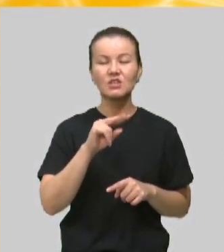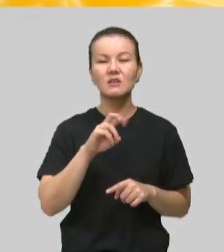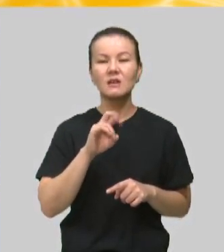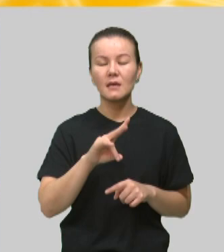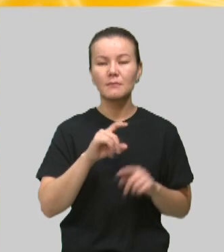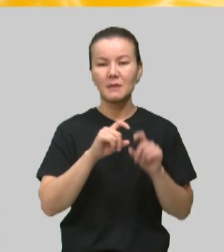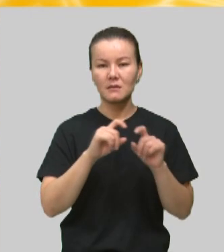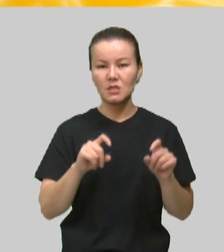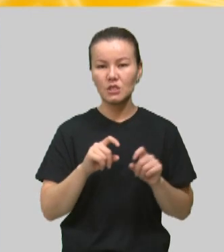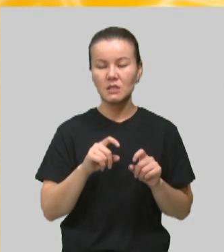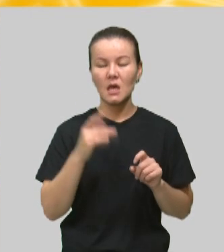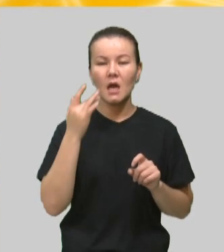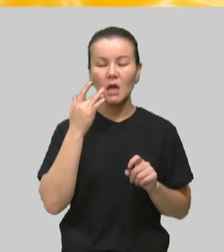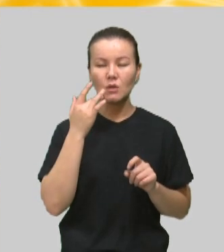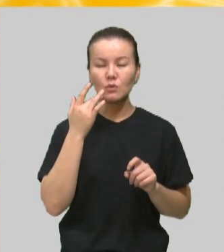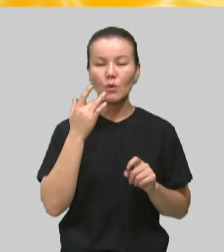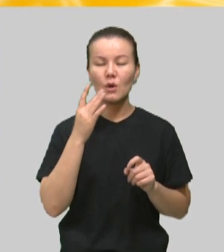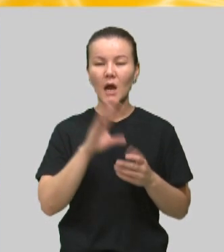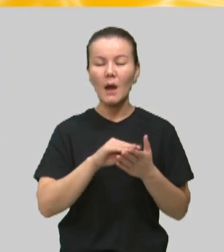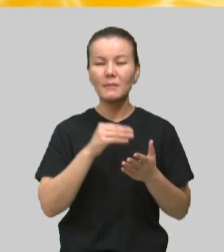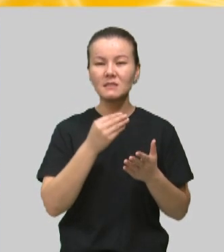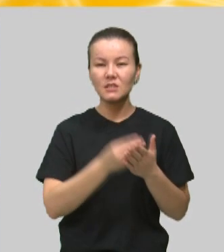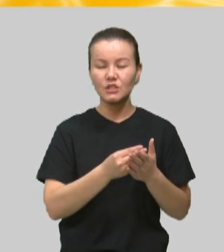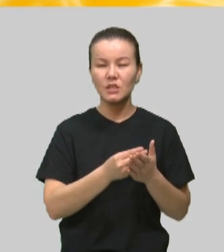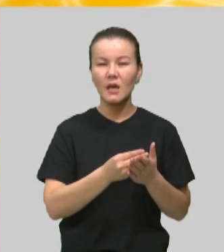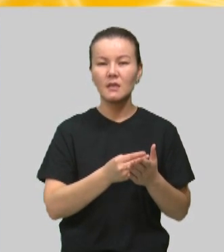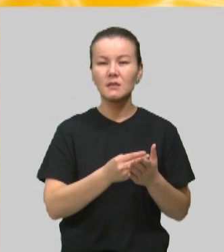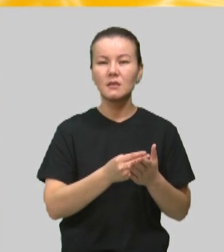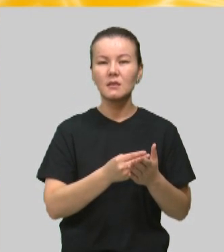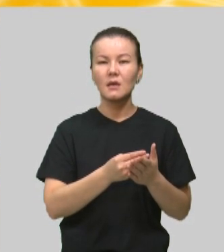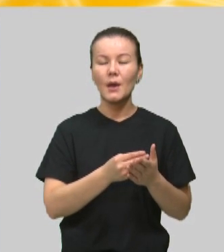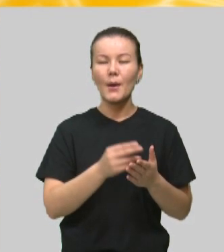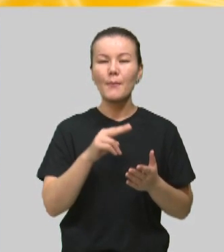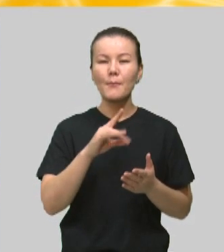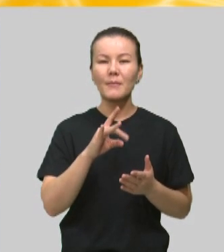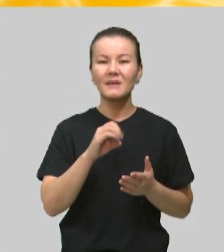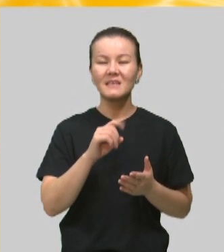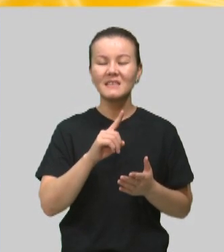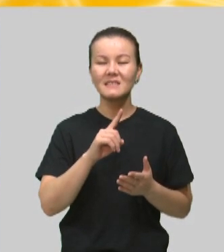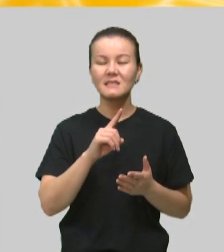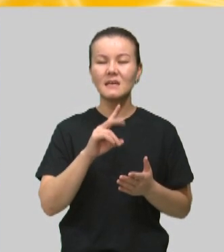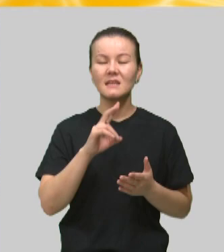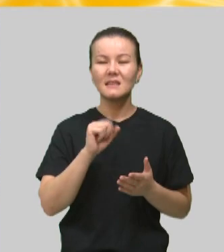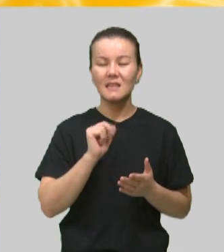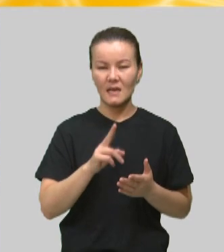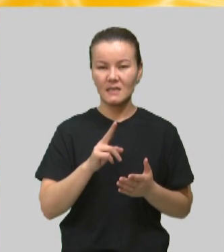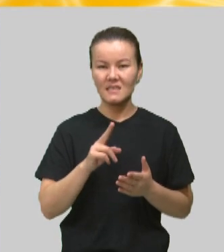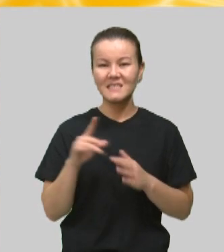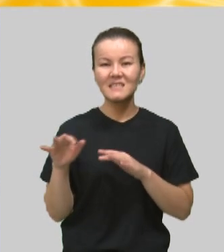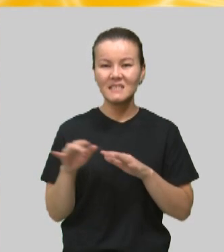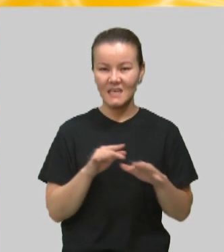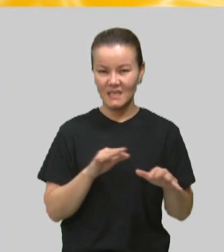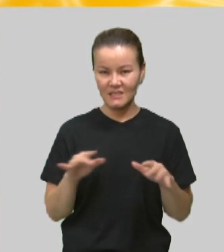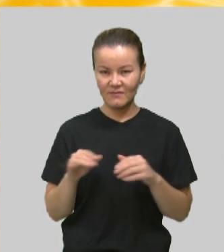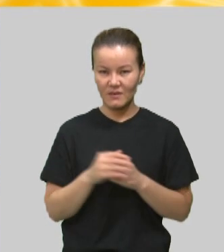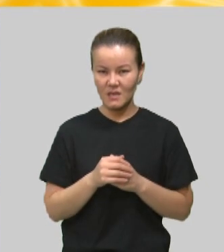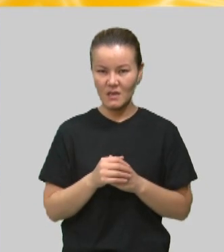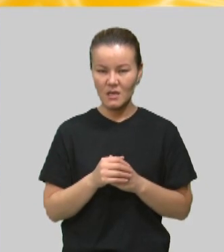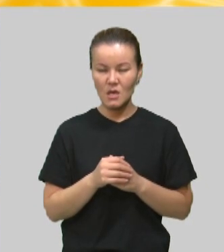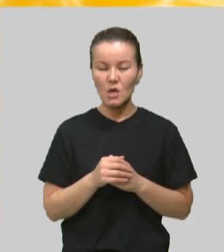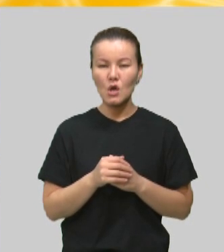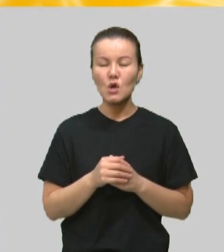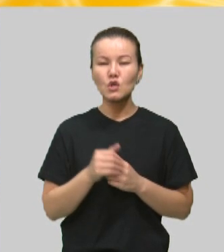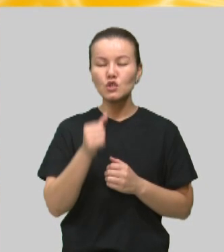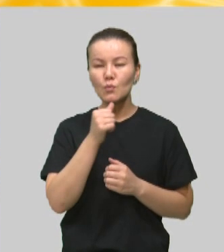предложения, который обозначает признак действия,